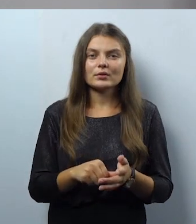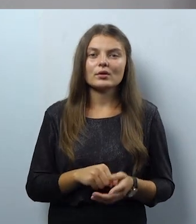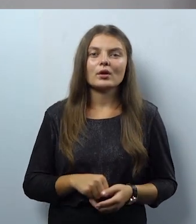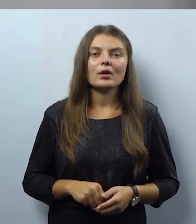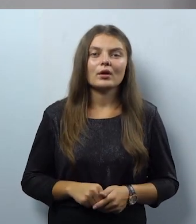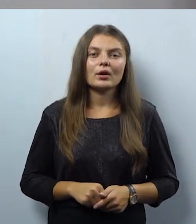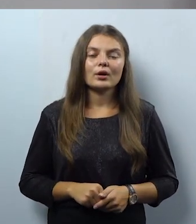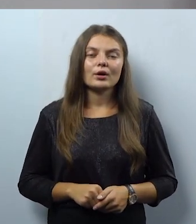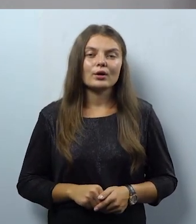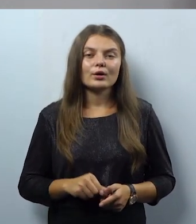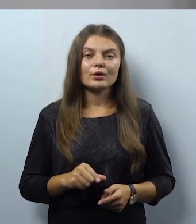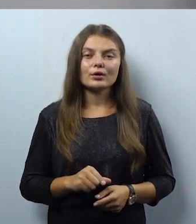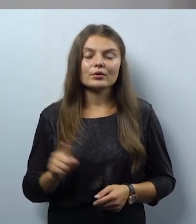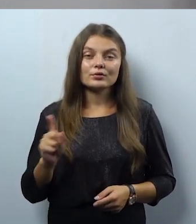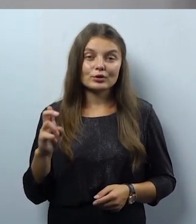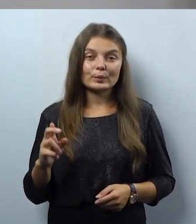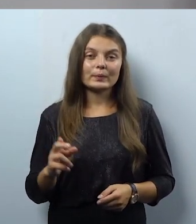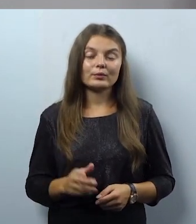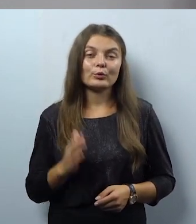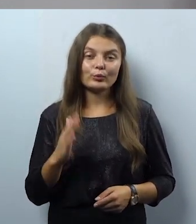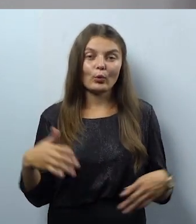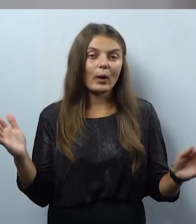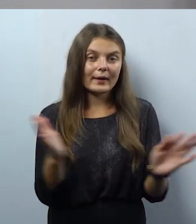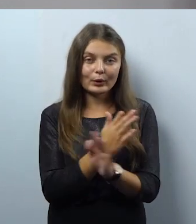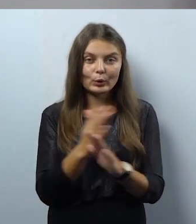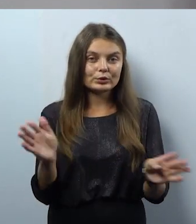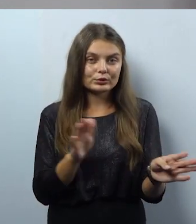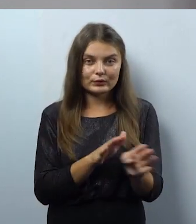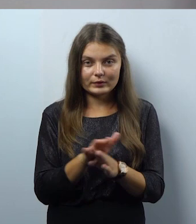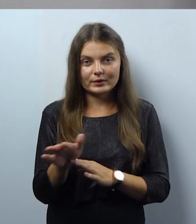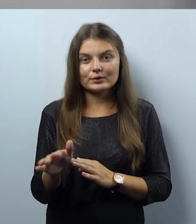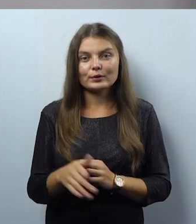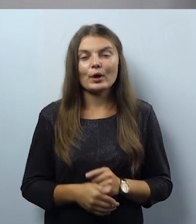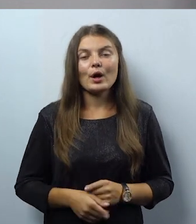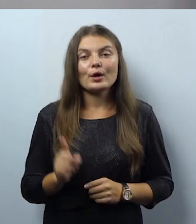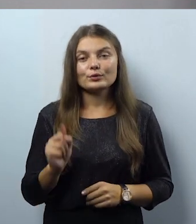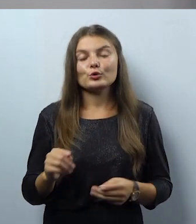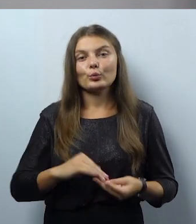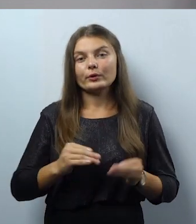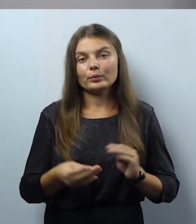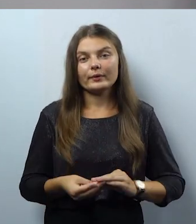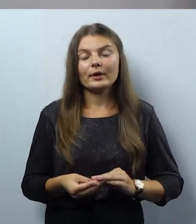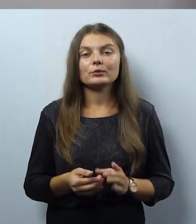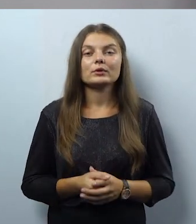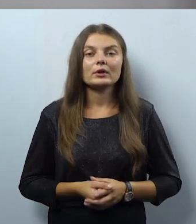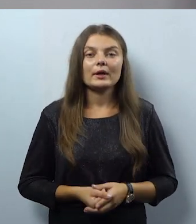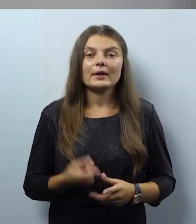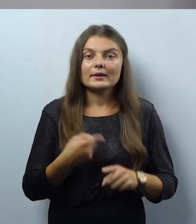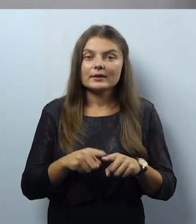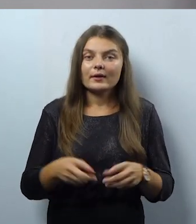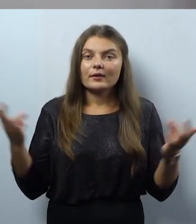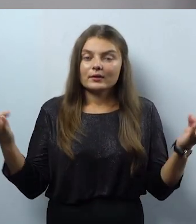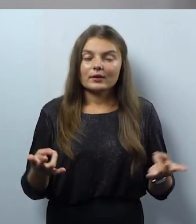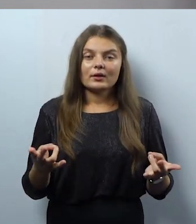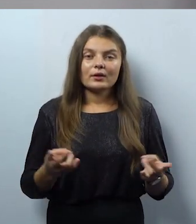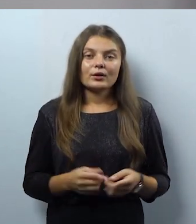незалежний екологічний зріз, це роду якісь аудити, напевно. Так, ну, моніторинг цей зробити. Ну, це ж треба